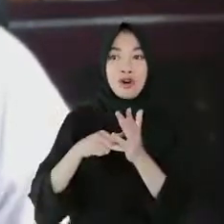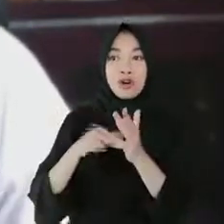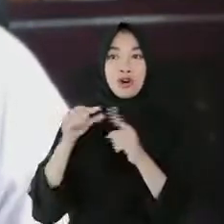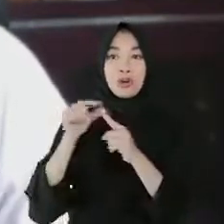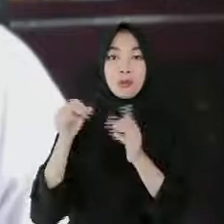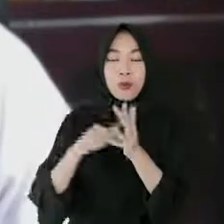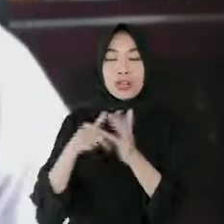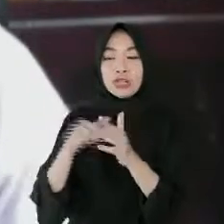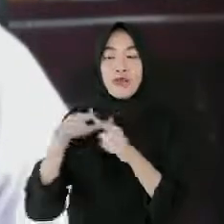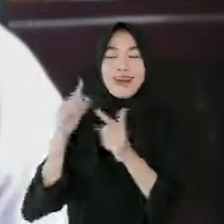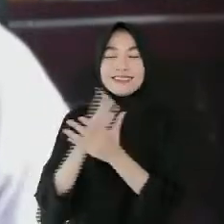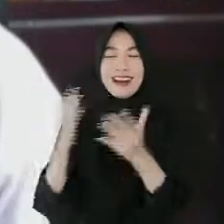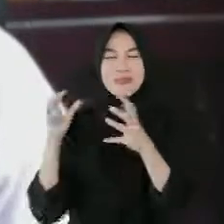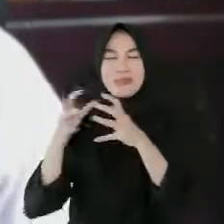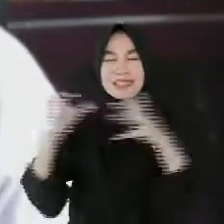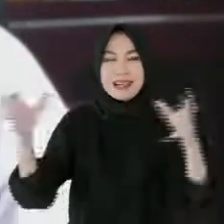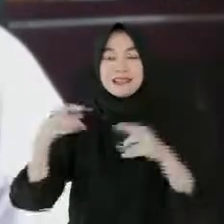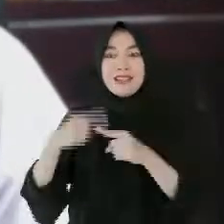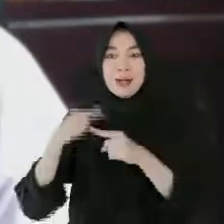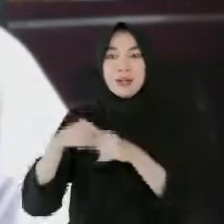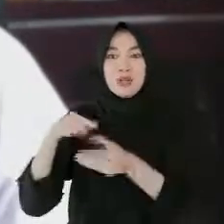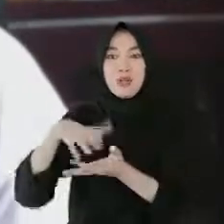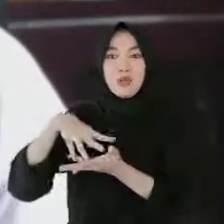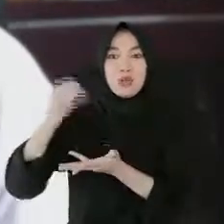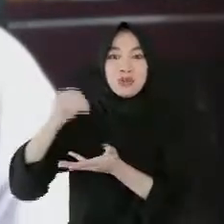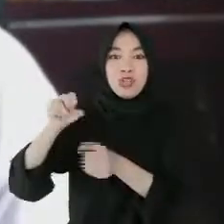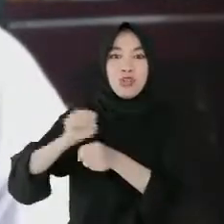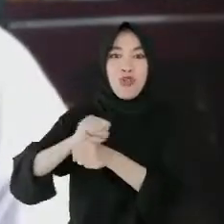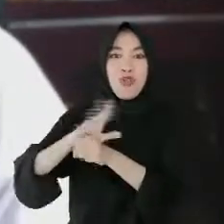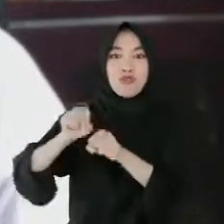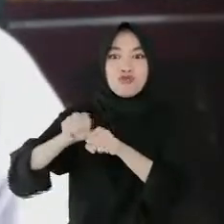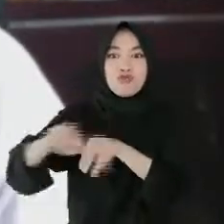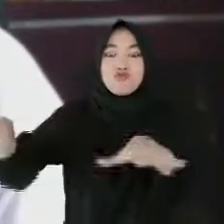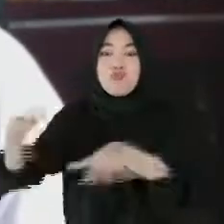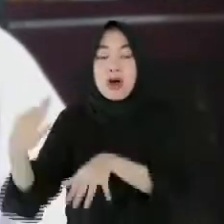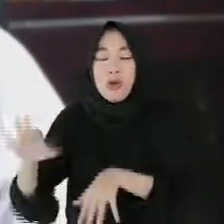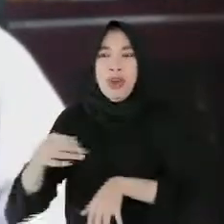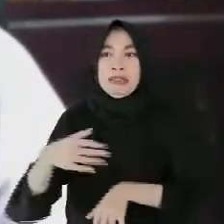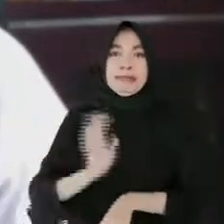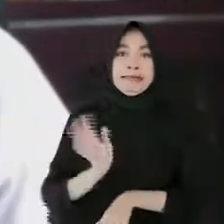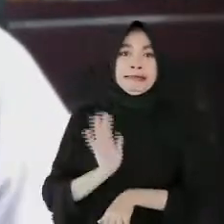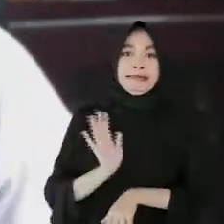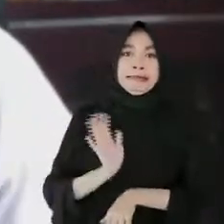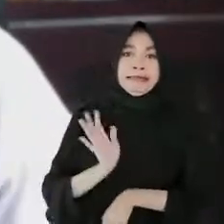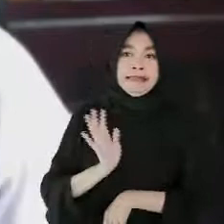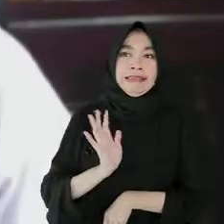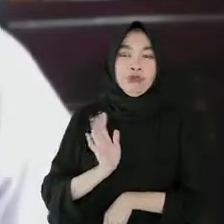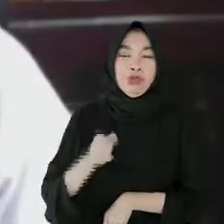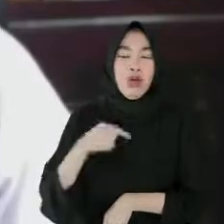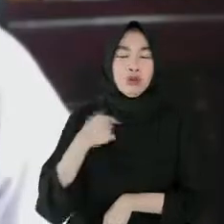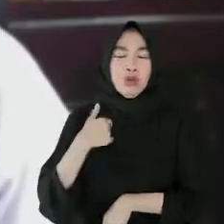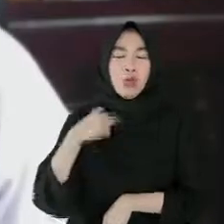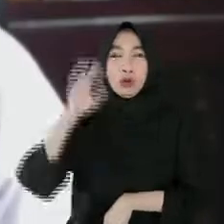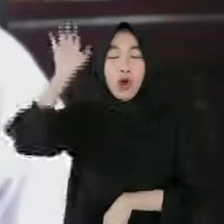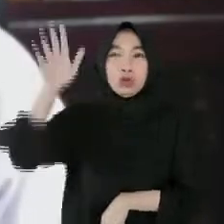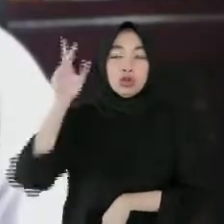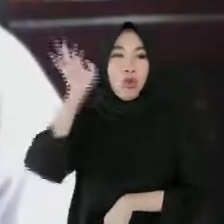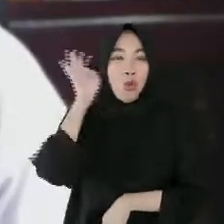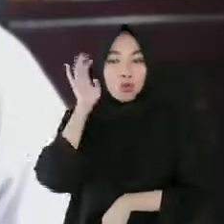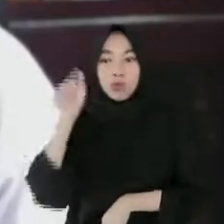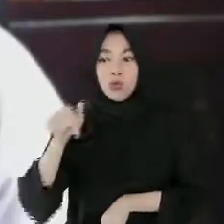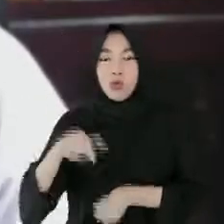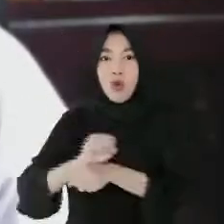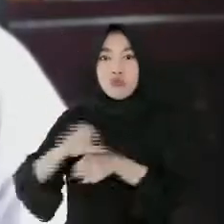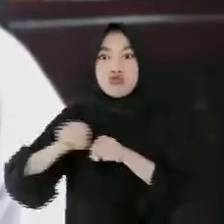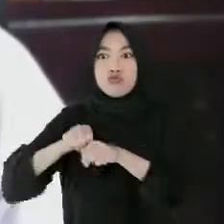menimbulkan fast terbaru di Papua kami tidak ingin ada cerita tentang over upon ada Cluster baru di sana kemudian